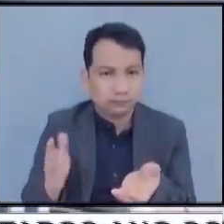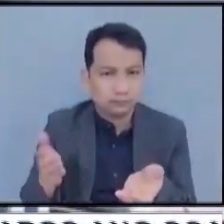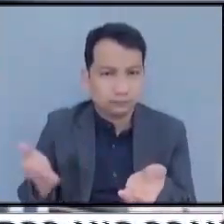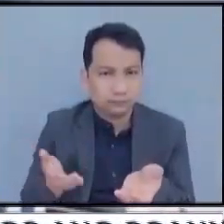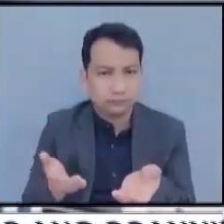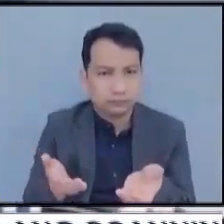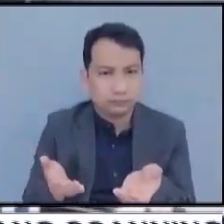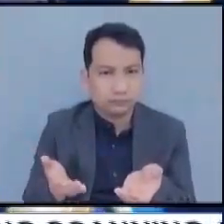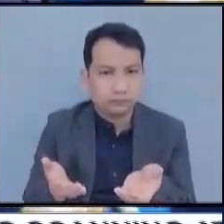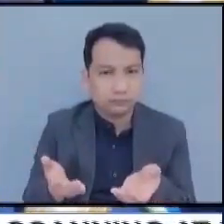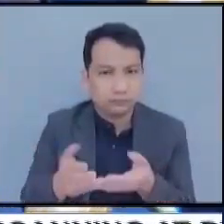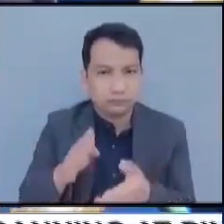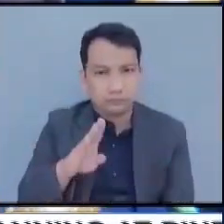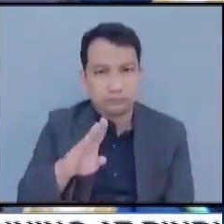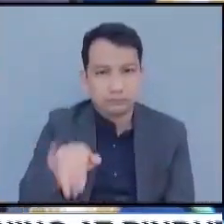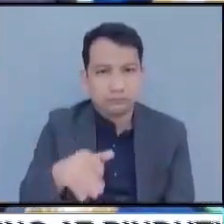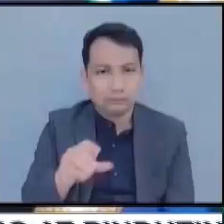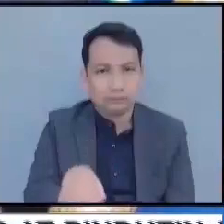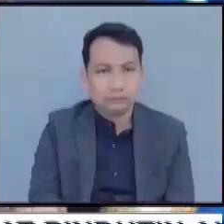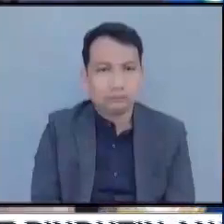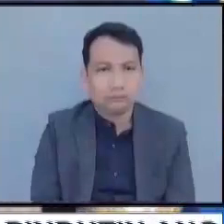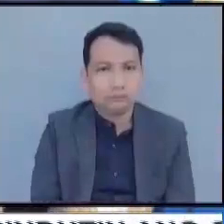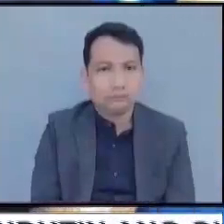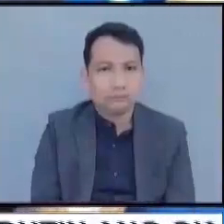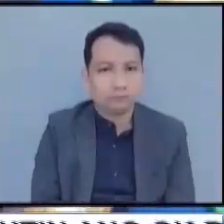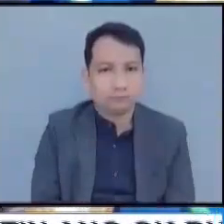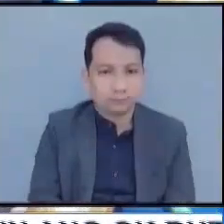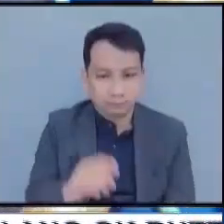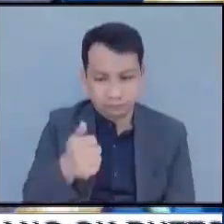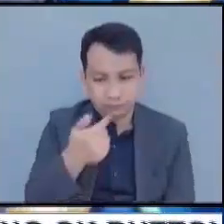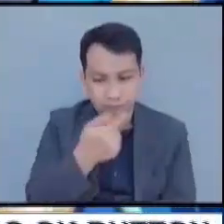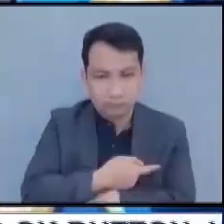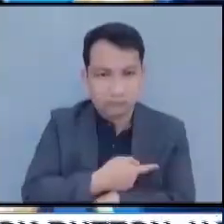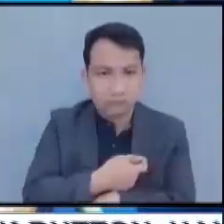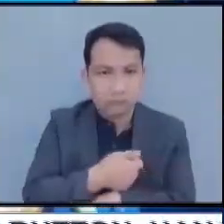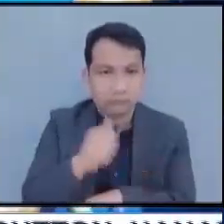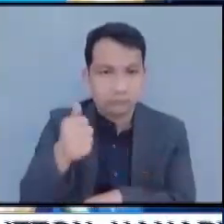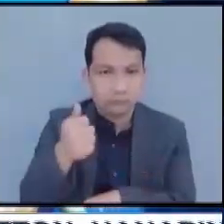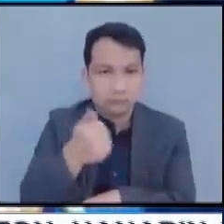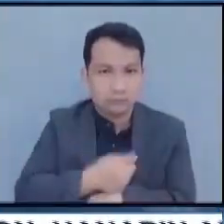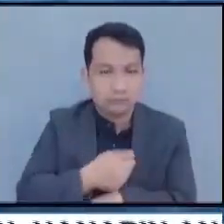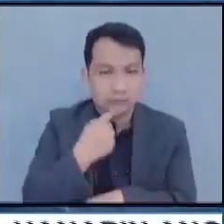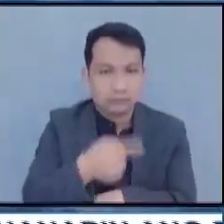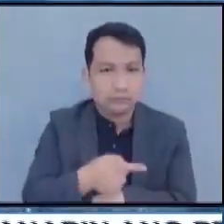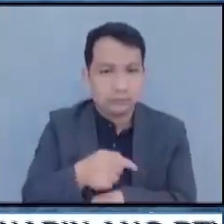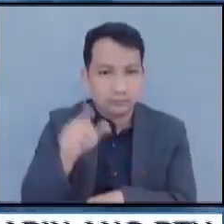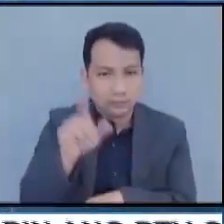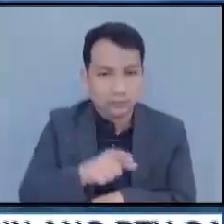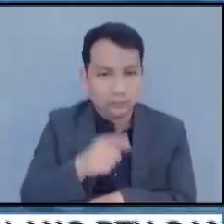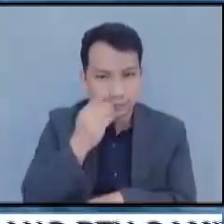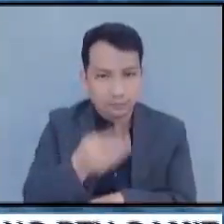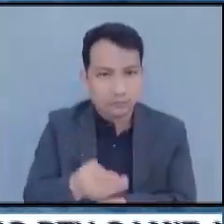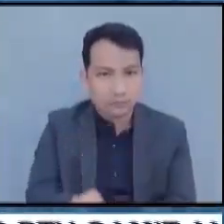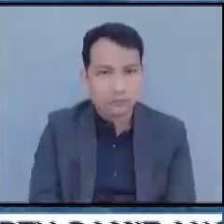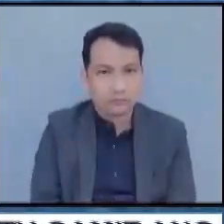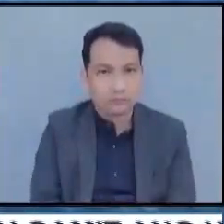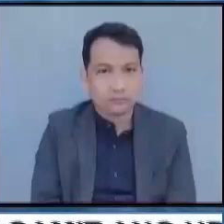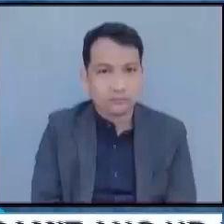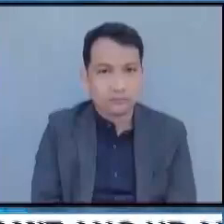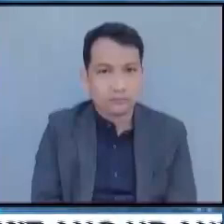sa Bajo de Masinloc. Nasa 10 araw na anya silang nasa laot pero matumal ang kanilang huli. Dahil maligid itong